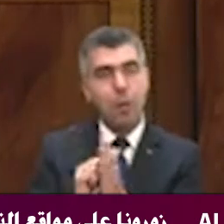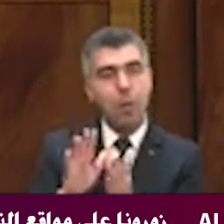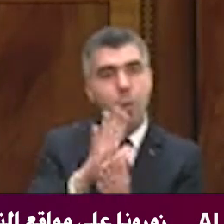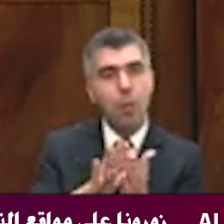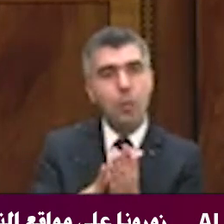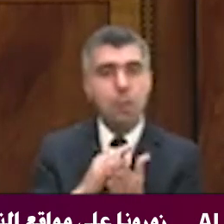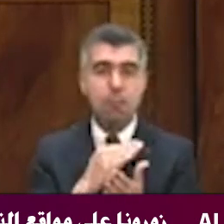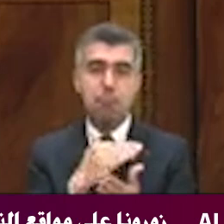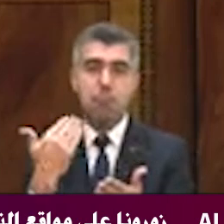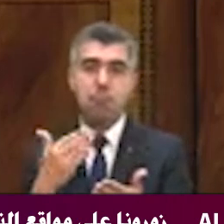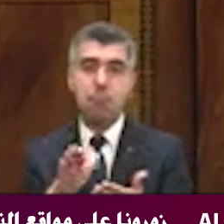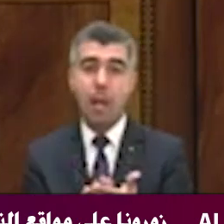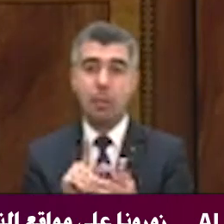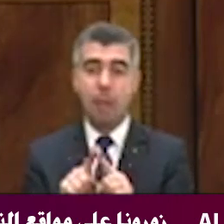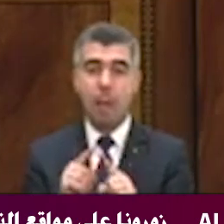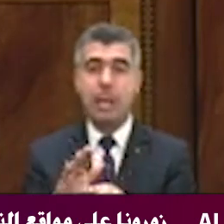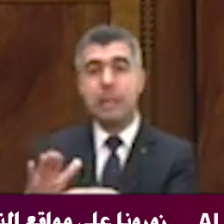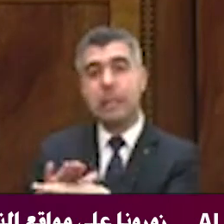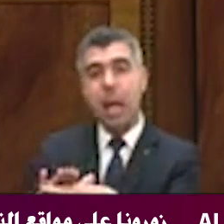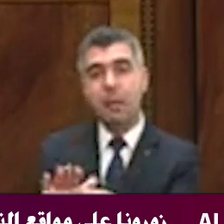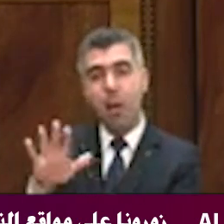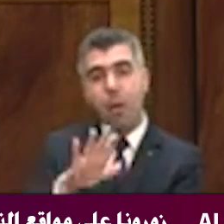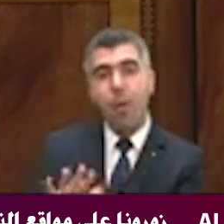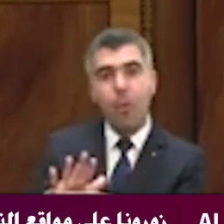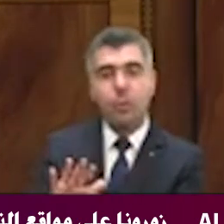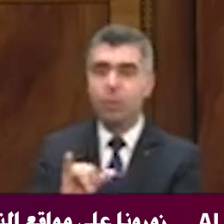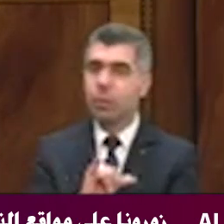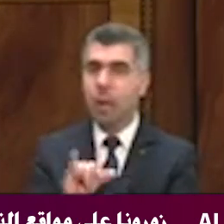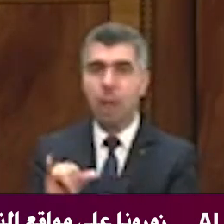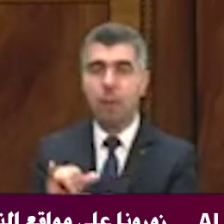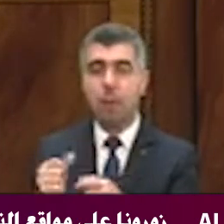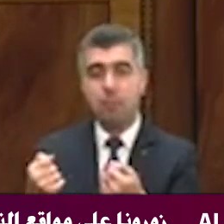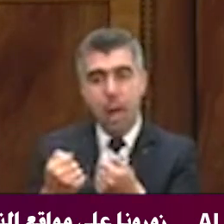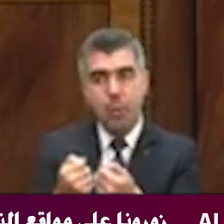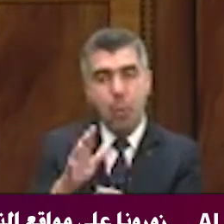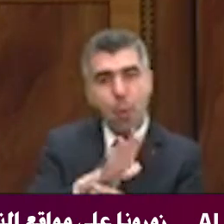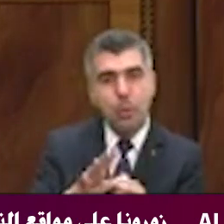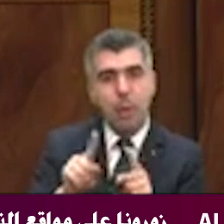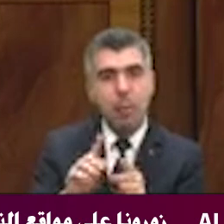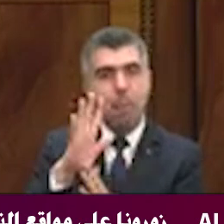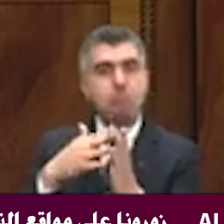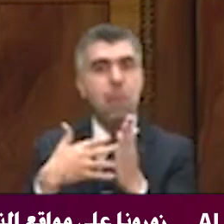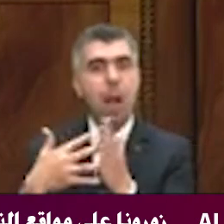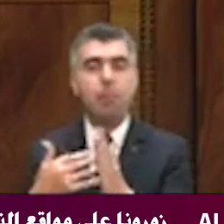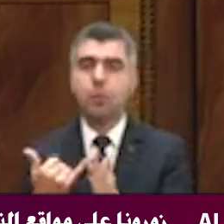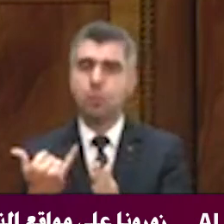تقتل منطق السياسة المبني على صراع الأفكار وصراع البرامج.